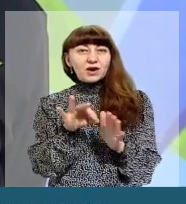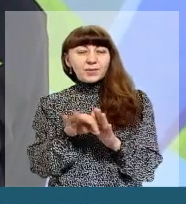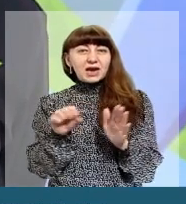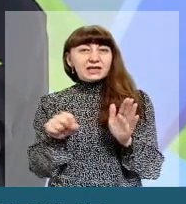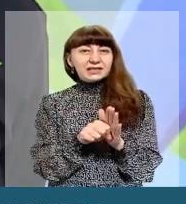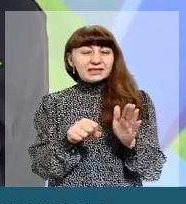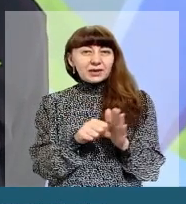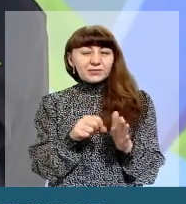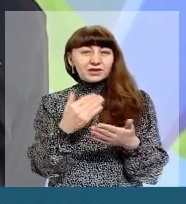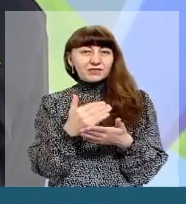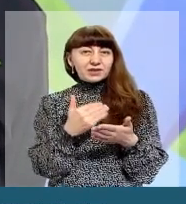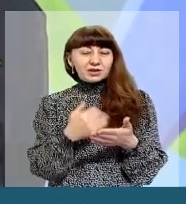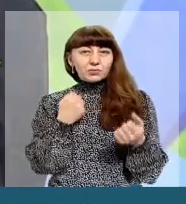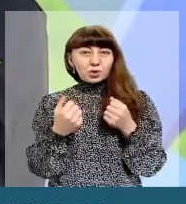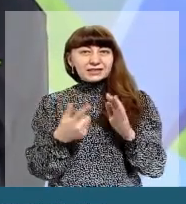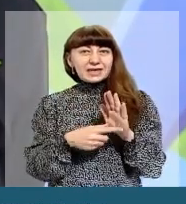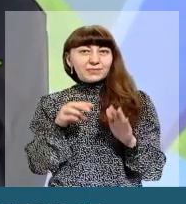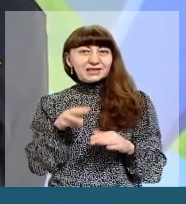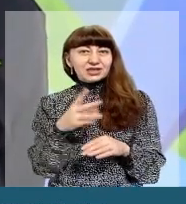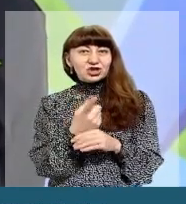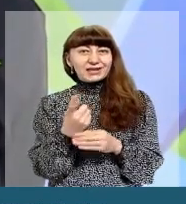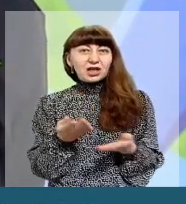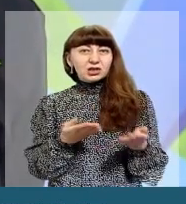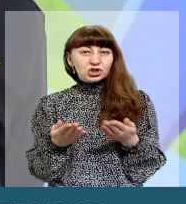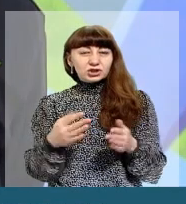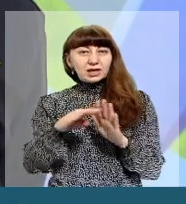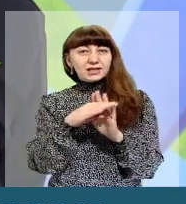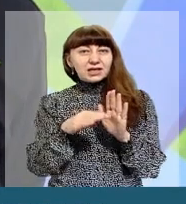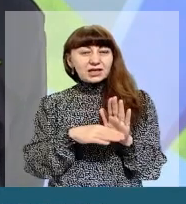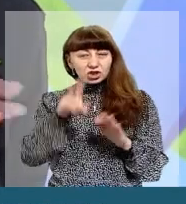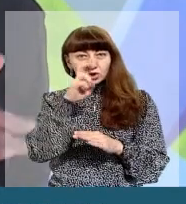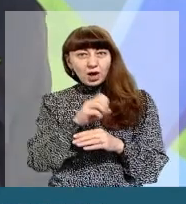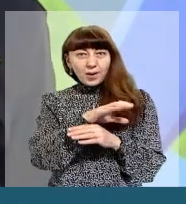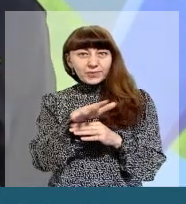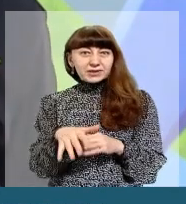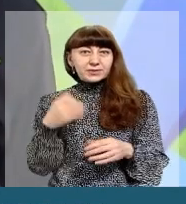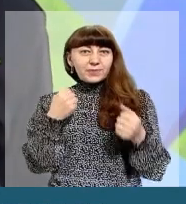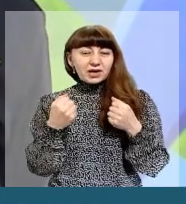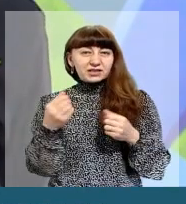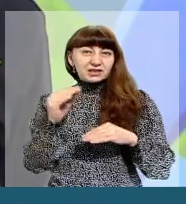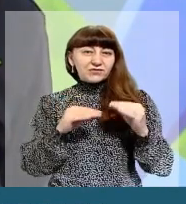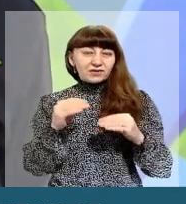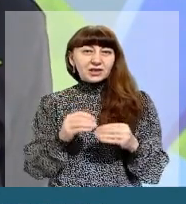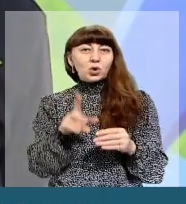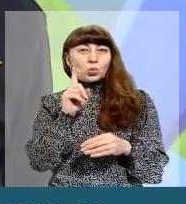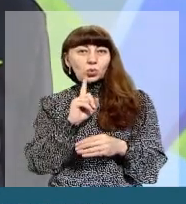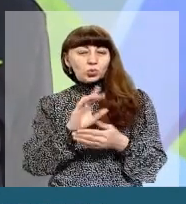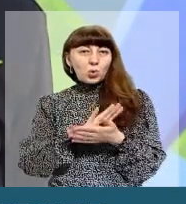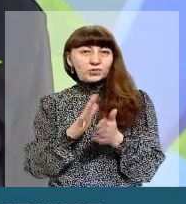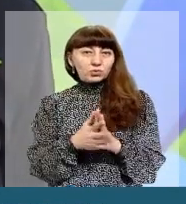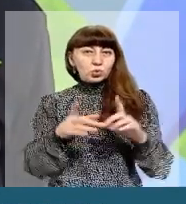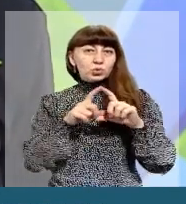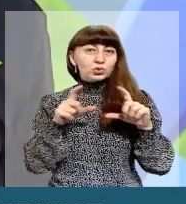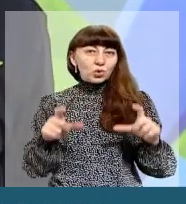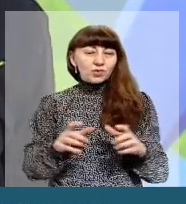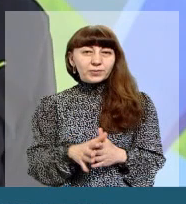них 7 тысяч – это лыжники. Наша задача, конечно же, обеспечить спортивной инфраструктурой. Мы сейчас